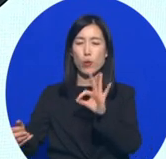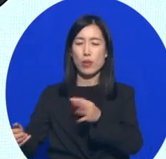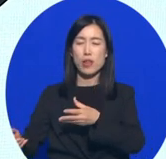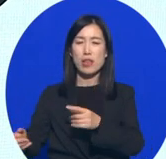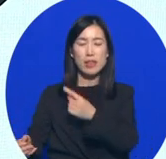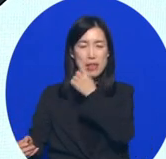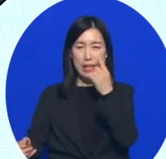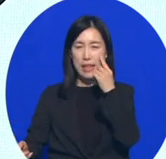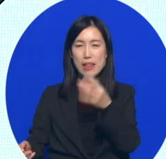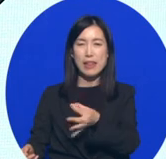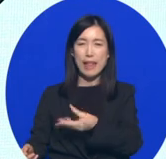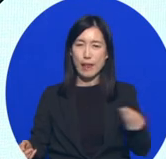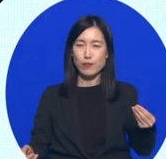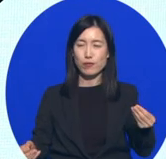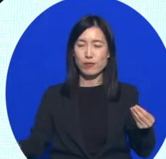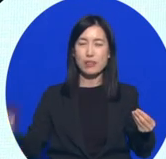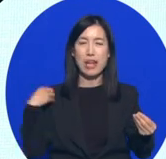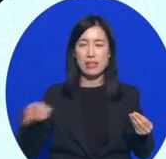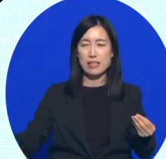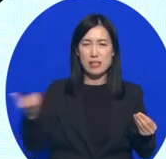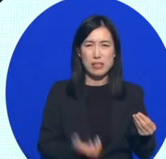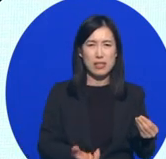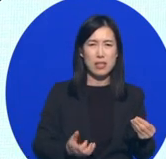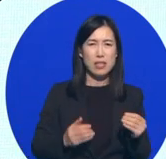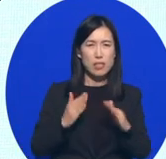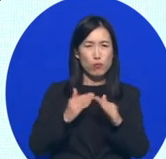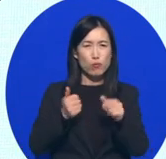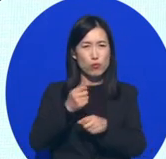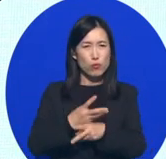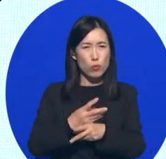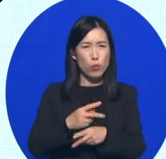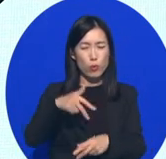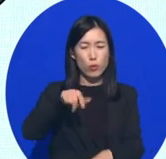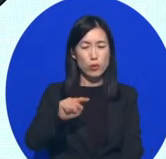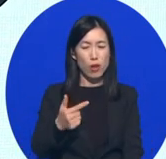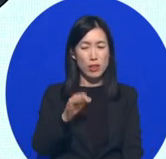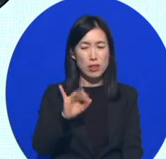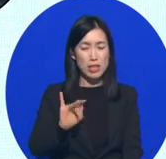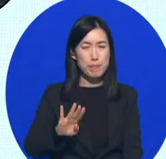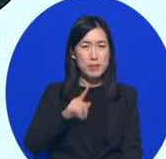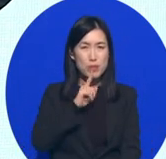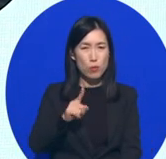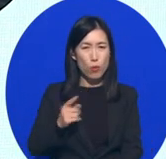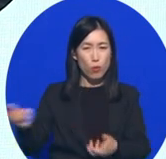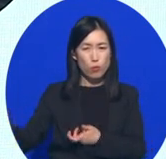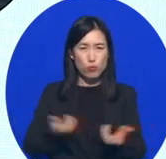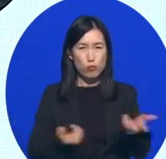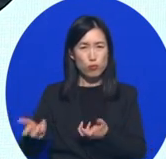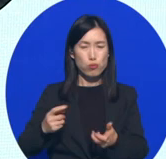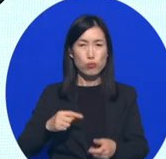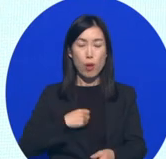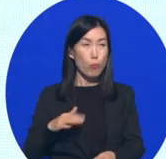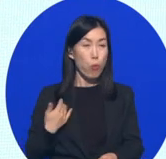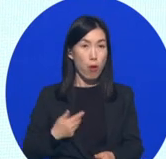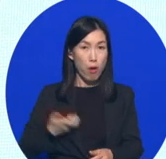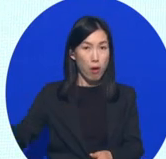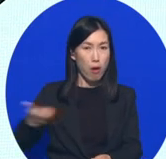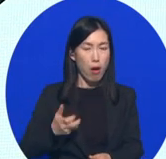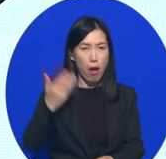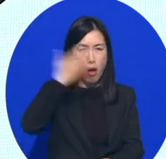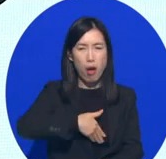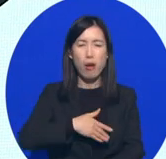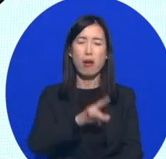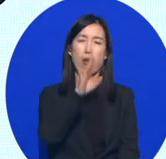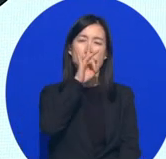신고한 뒤 집주인이 주택을 담보로 대출을 받는 이른바 나몰래 전입 신고가 원천 차단될 전망입니다